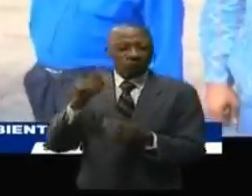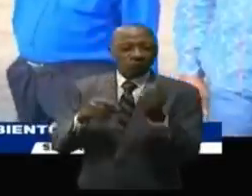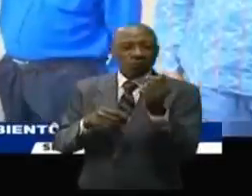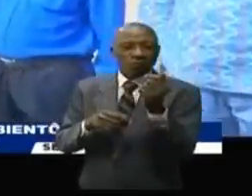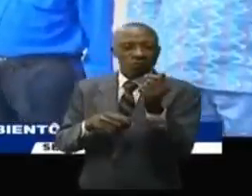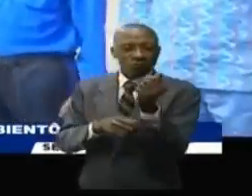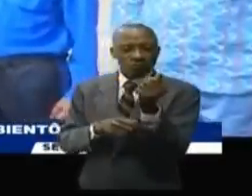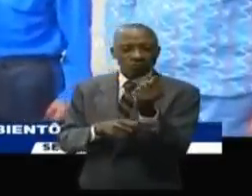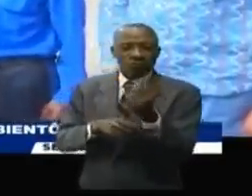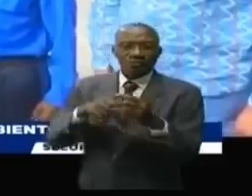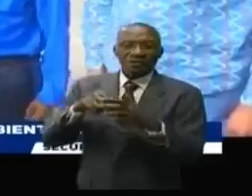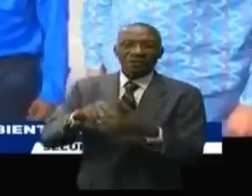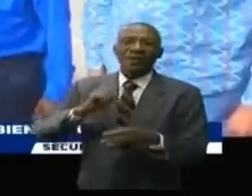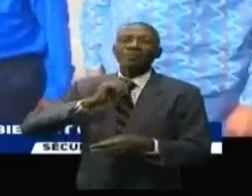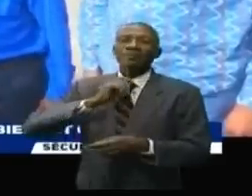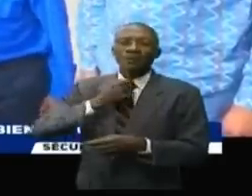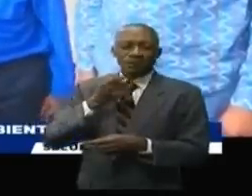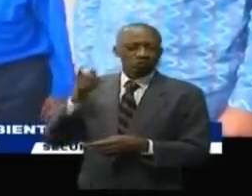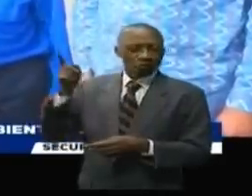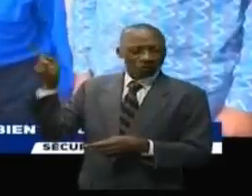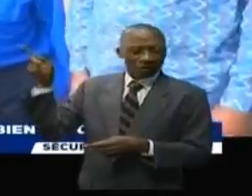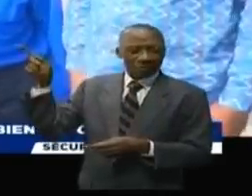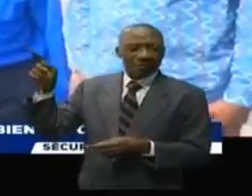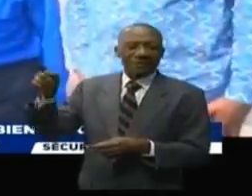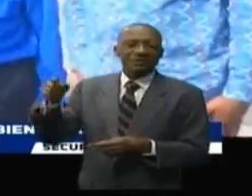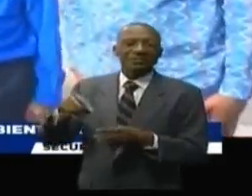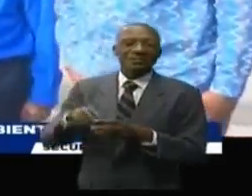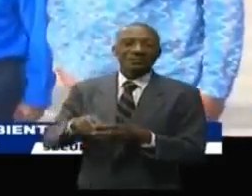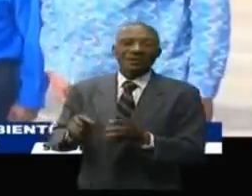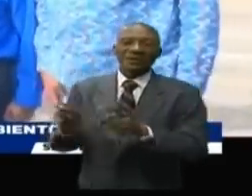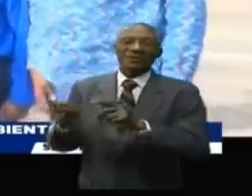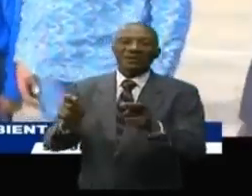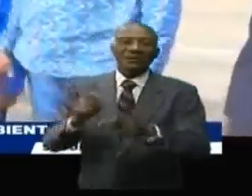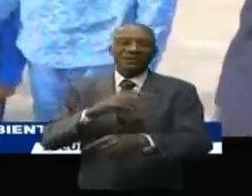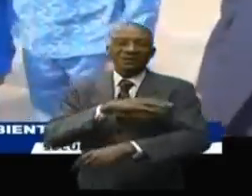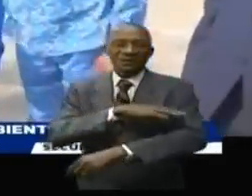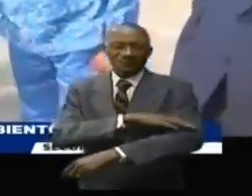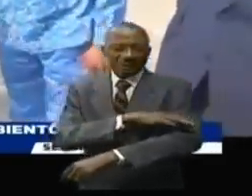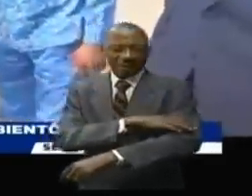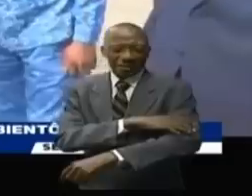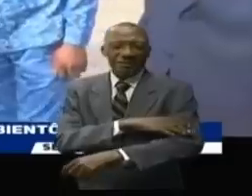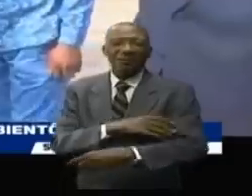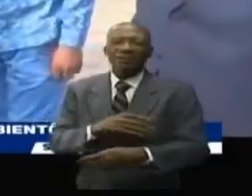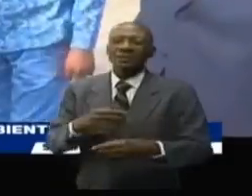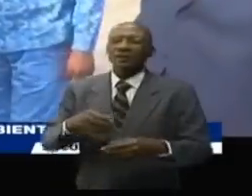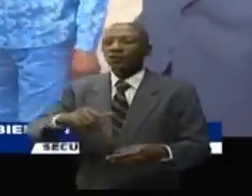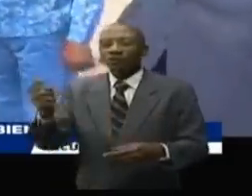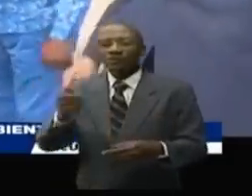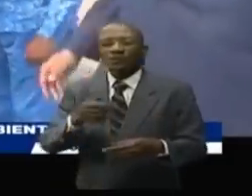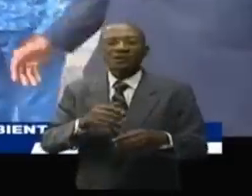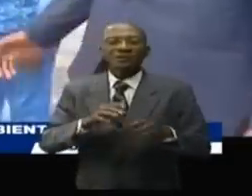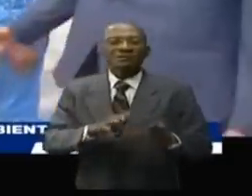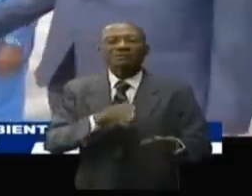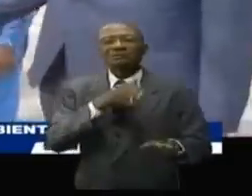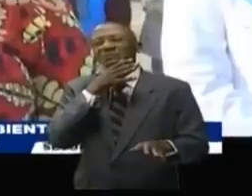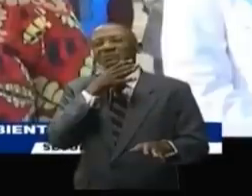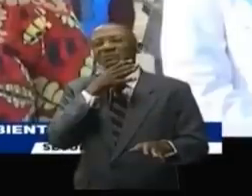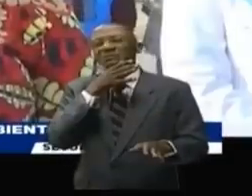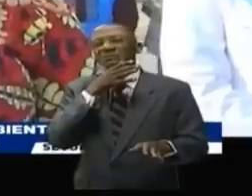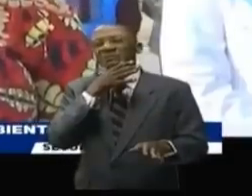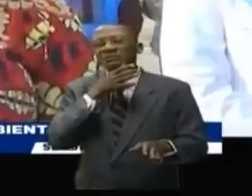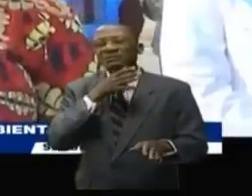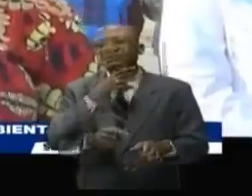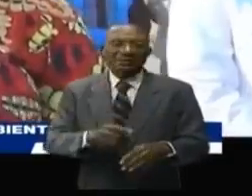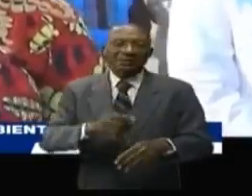de loin sa capacité d'accueil initiale, raison de sa rencontre avec le ministre d'État à la justice et garde des Sceaux, Rose Mou. Je